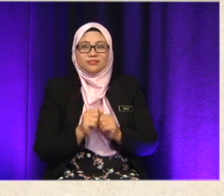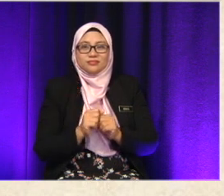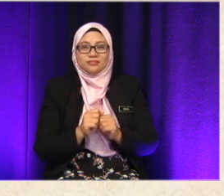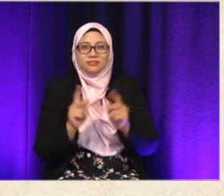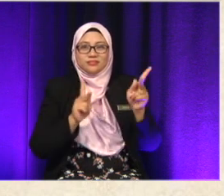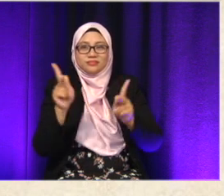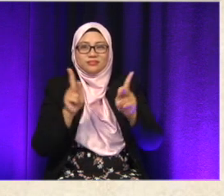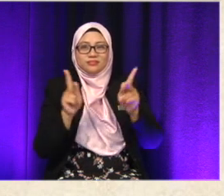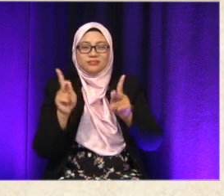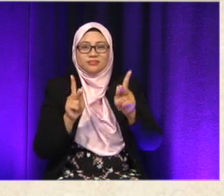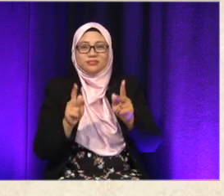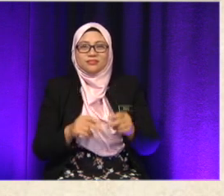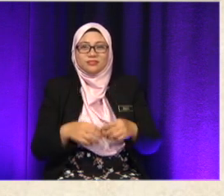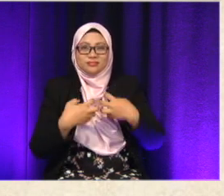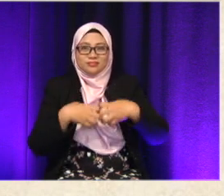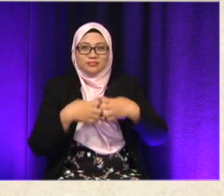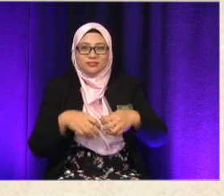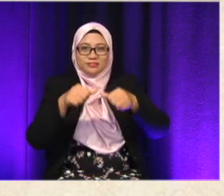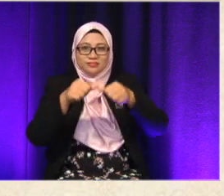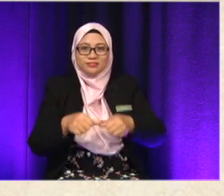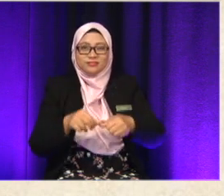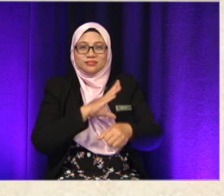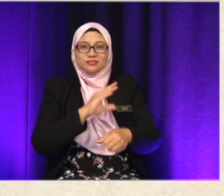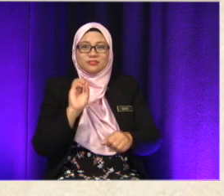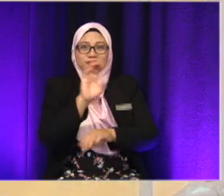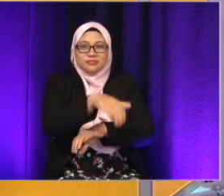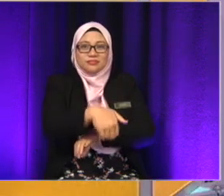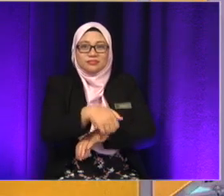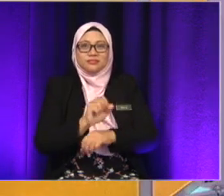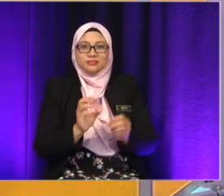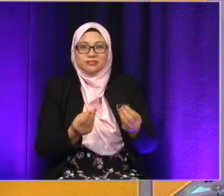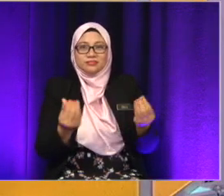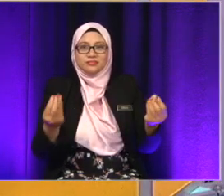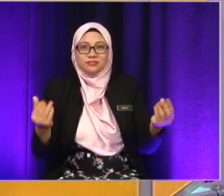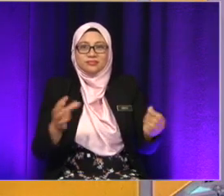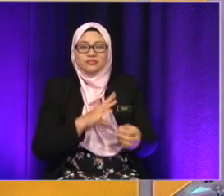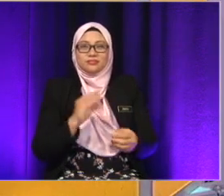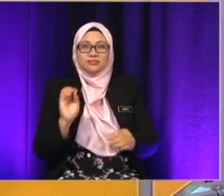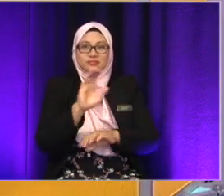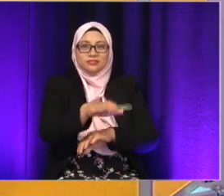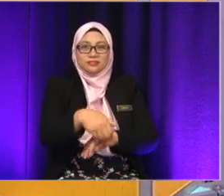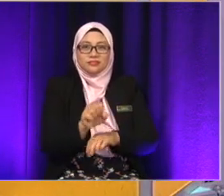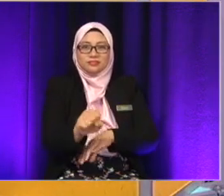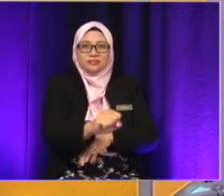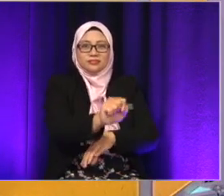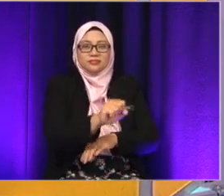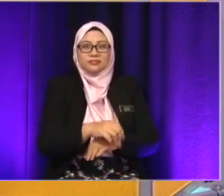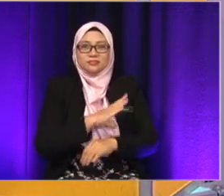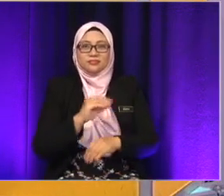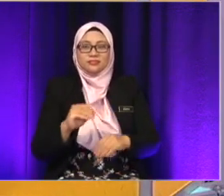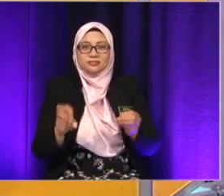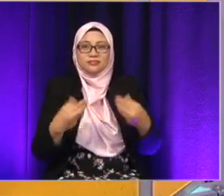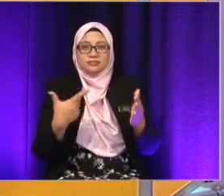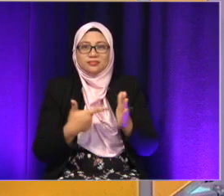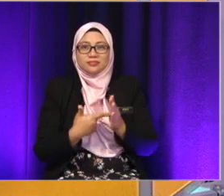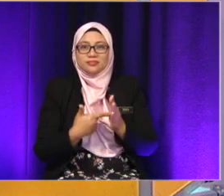mesin tekan, okey, kita press. Kemudian satu lagi jengkaut yang kita duk kaut tanah, kaut sungai, kaut sebagainya, itu kita gunakan dan banyak lagi sistem hidrolik.